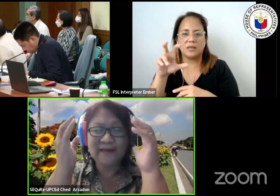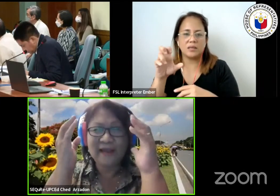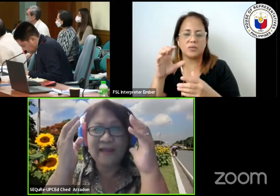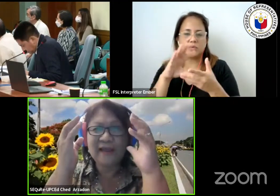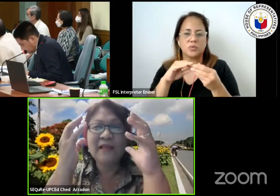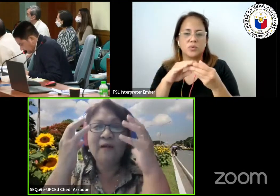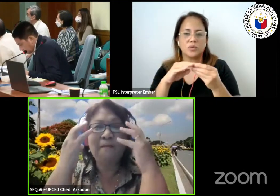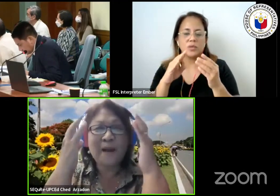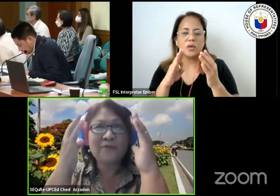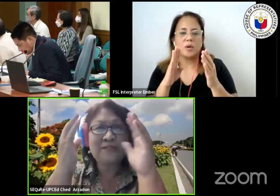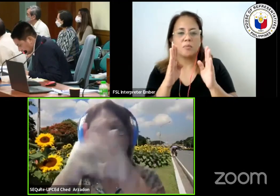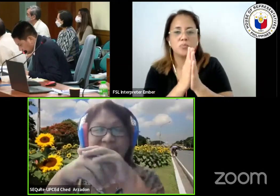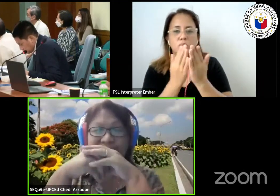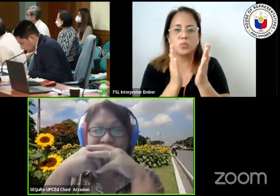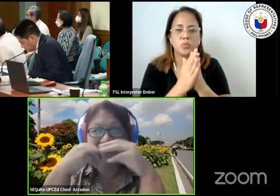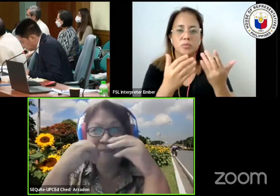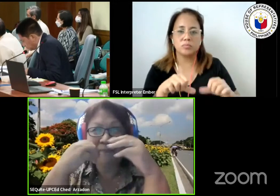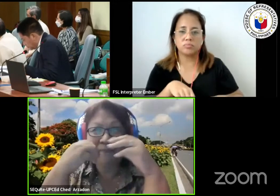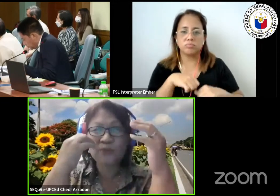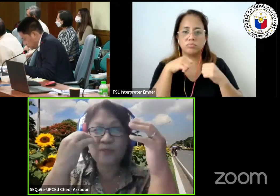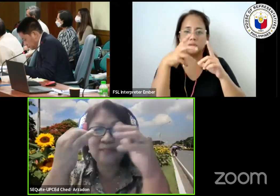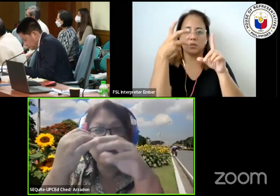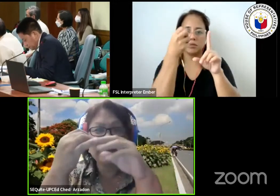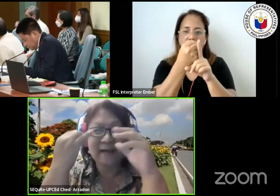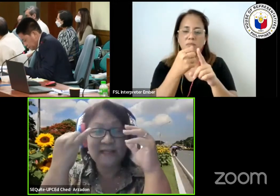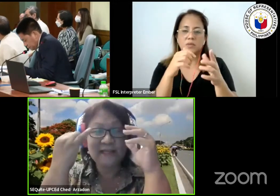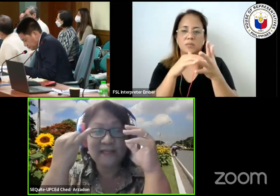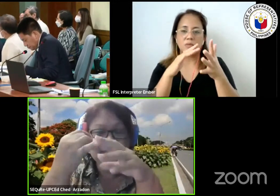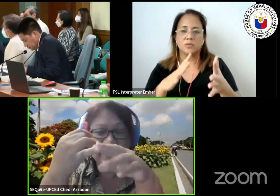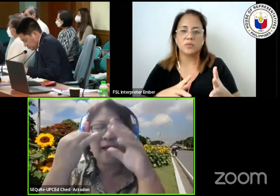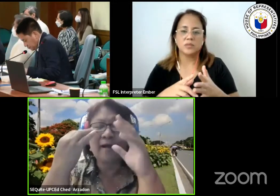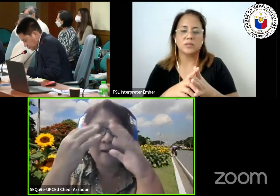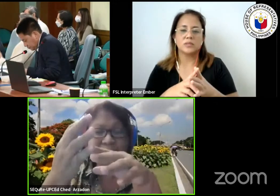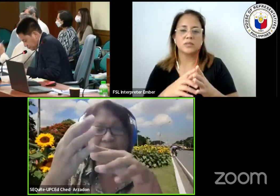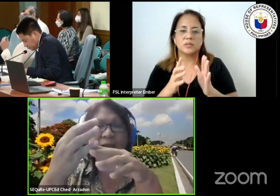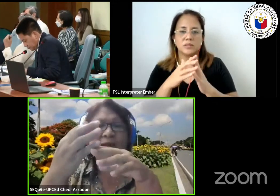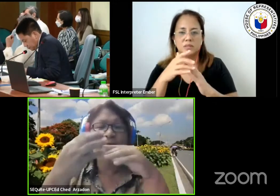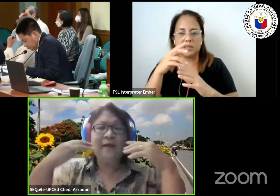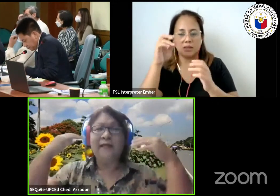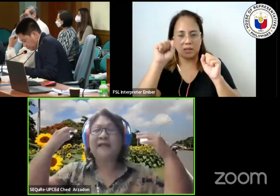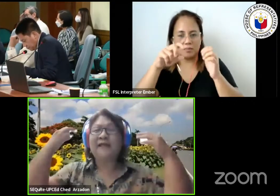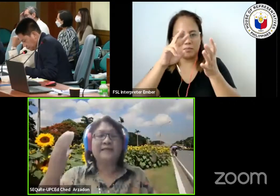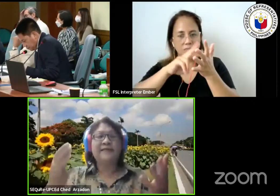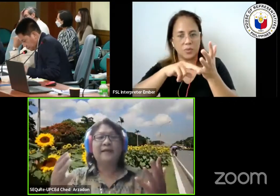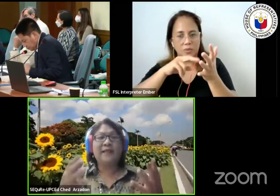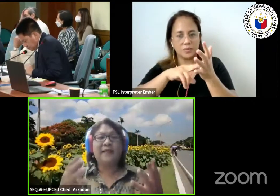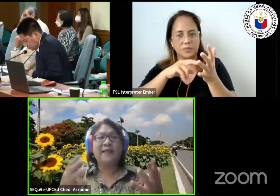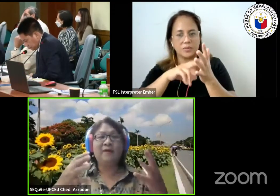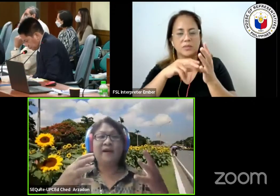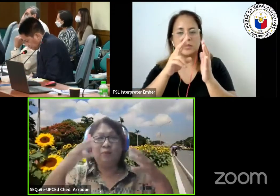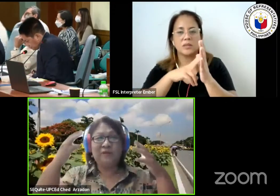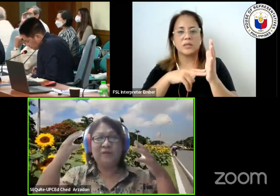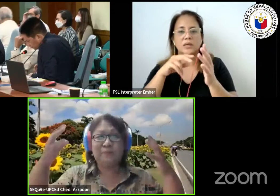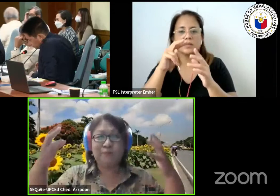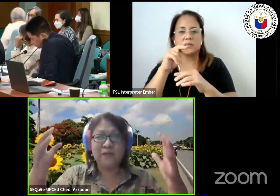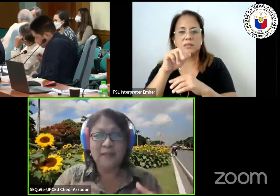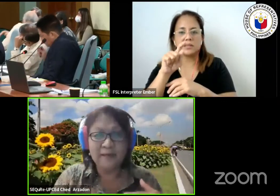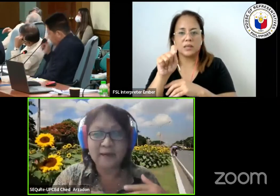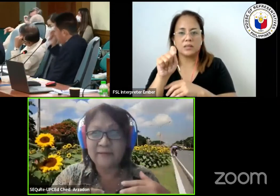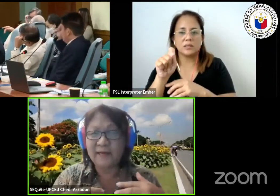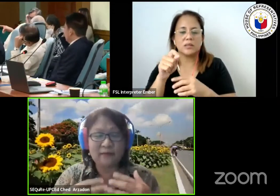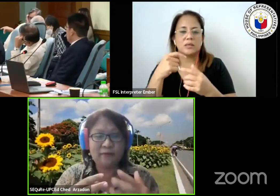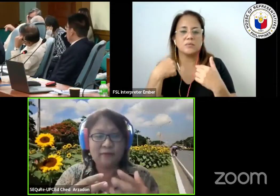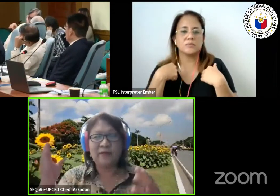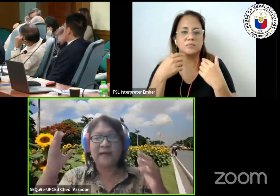sa Kankanae, at proud sila sa achievement ng student nila sa literacy, nakakabasa. At kahit sa NAT, kahit puntahan po